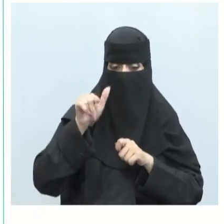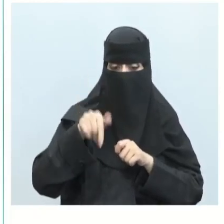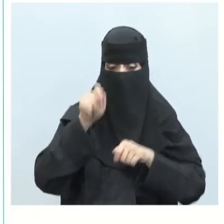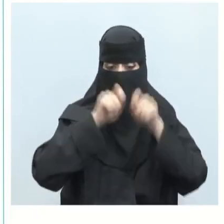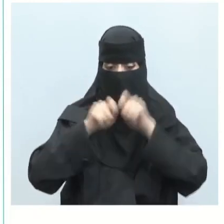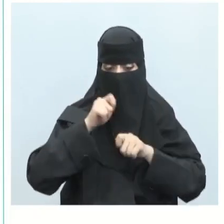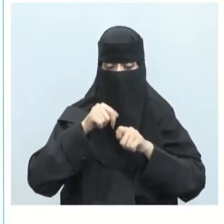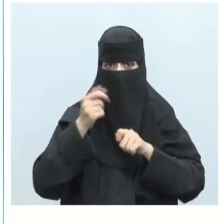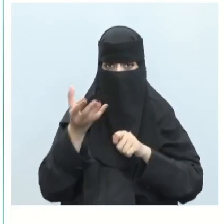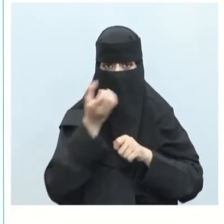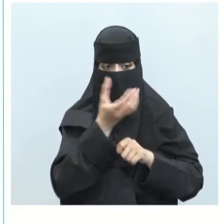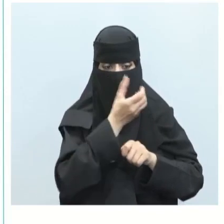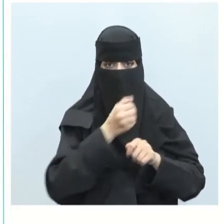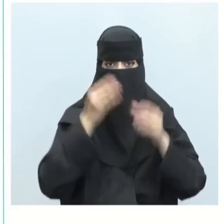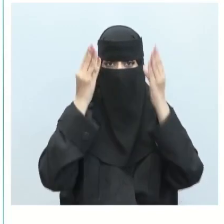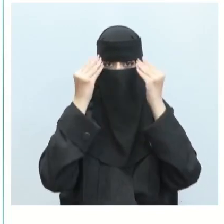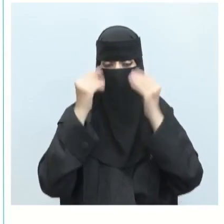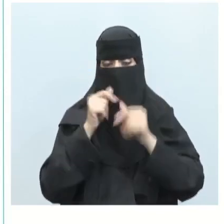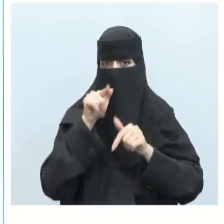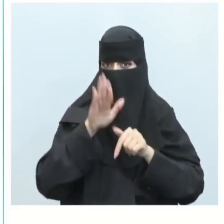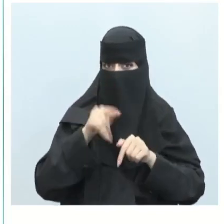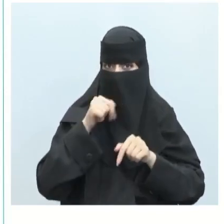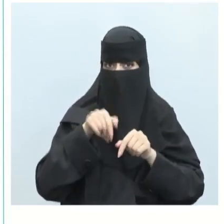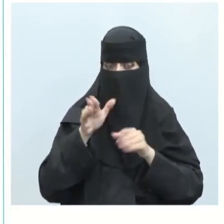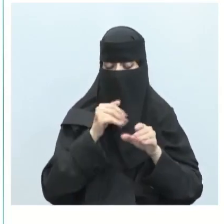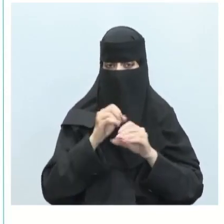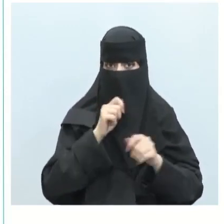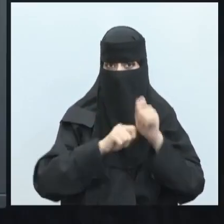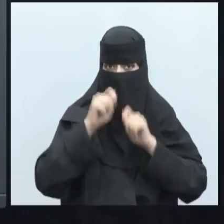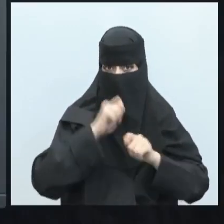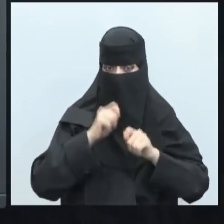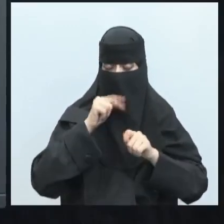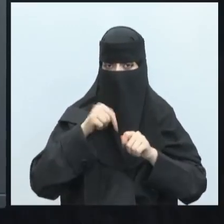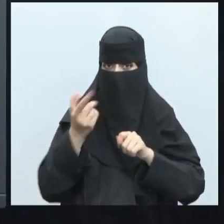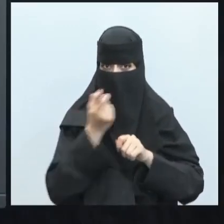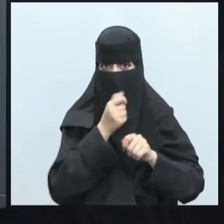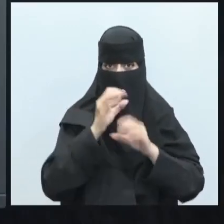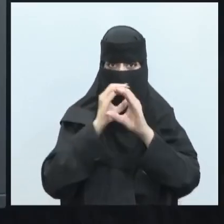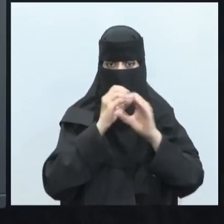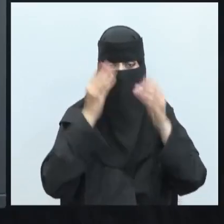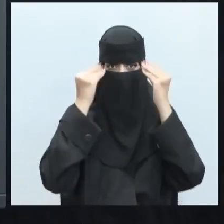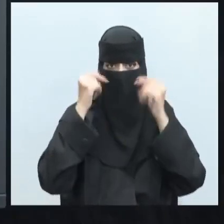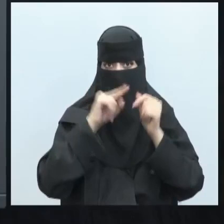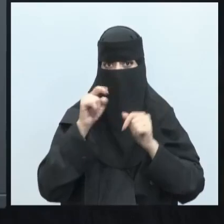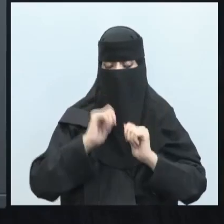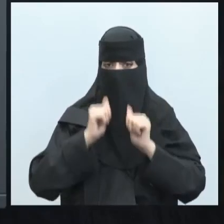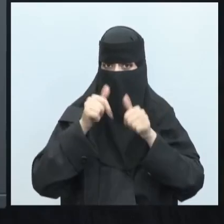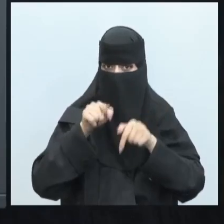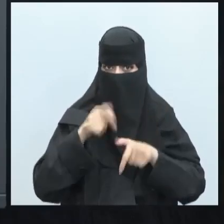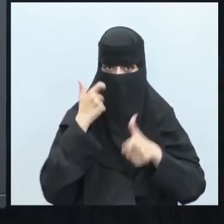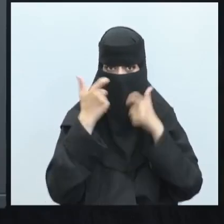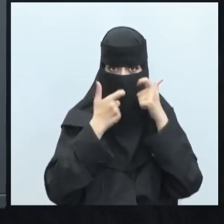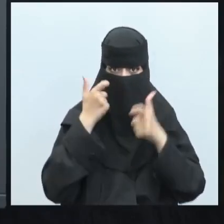عمليات التقاط حزم البيانات هل كان برنامج واير شارك استخدمناه لالتقاط حزم البيانات قمنا